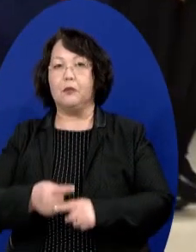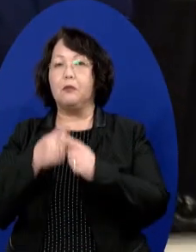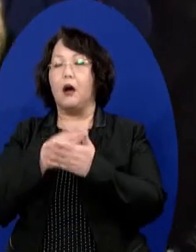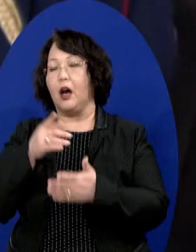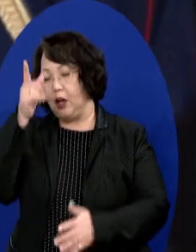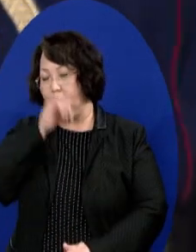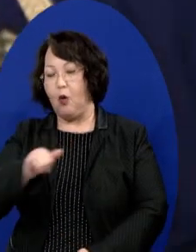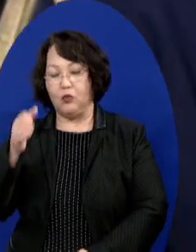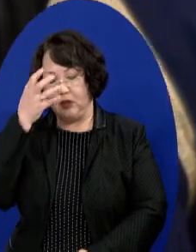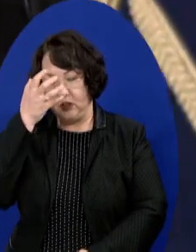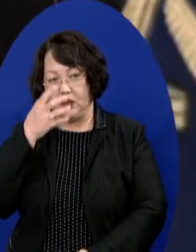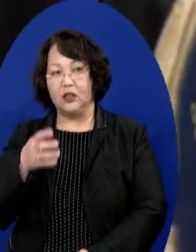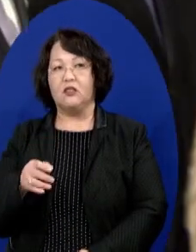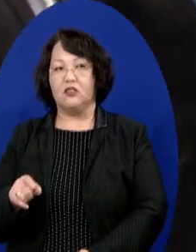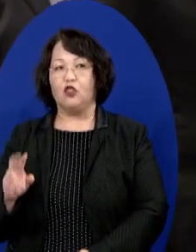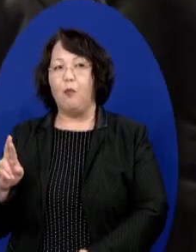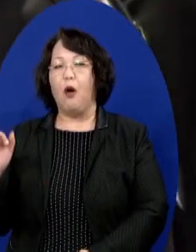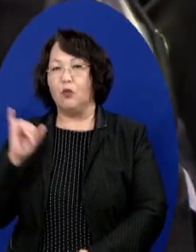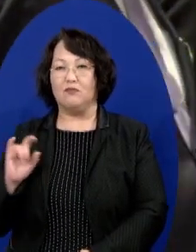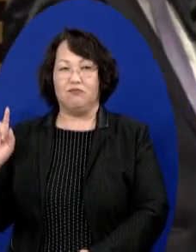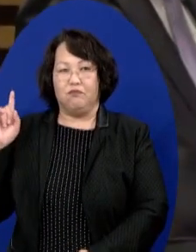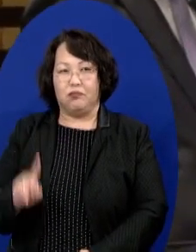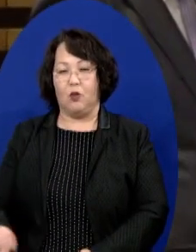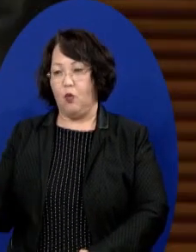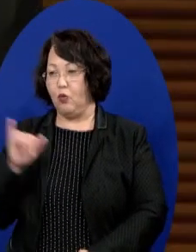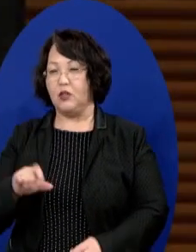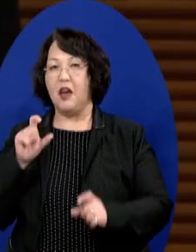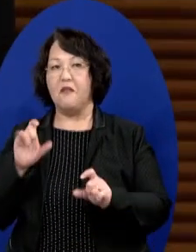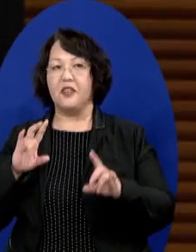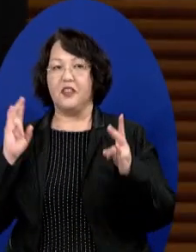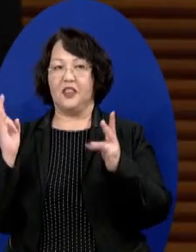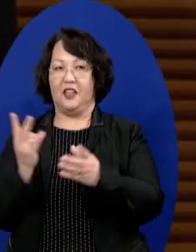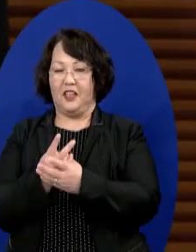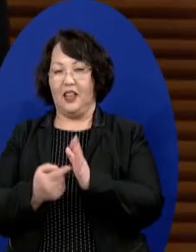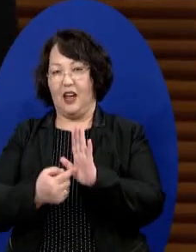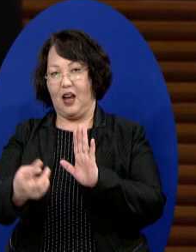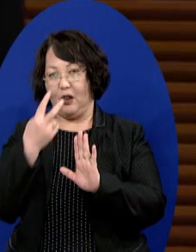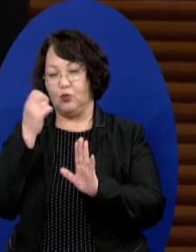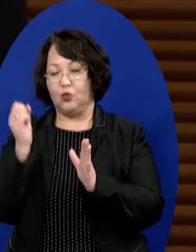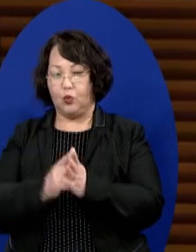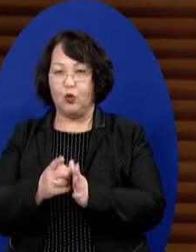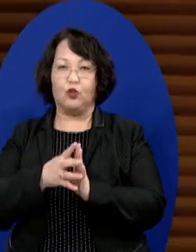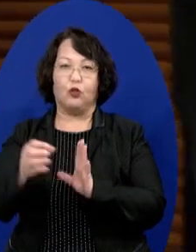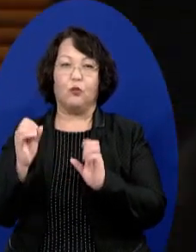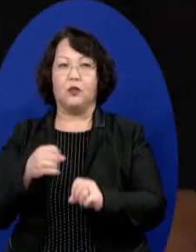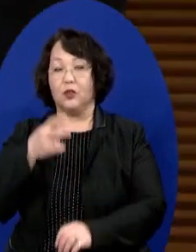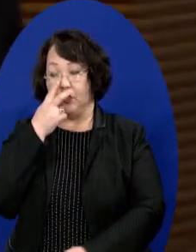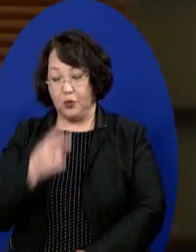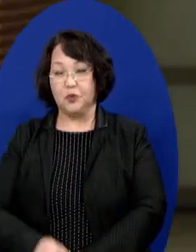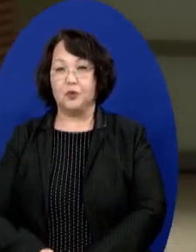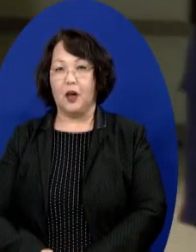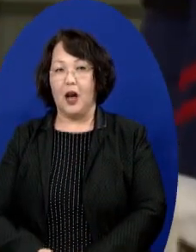газар Шолцын Японд хийж байгаа айлчлалыг хоёр орны хооронд ив нэгдлийг харуулахад чухал алхам болно гэж тодорхойлж байна. За Шолц Кишида